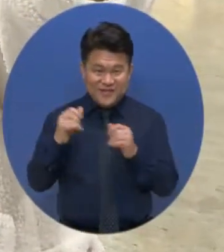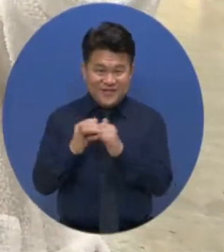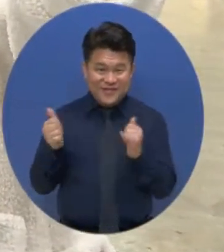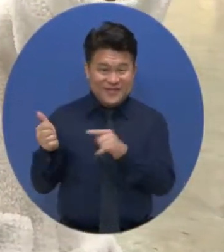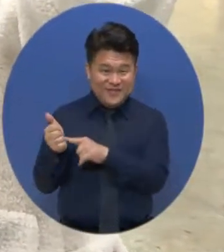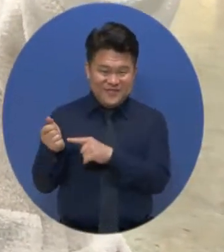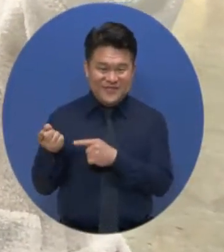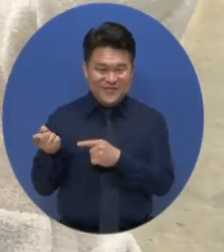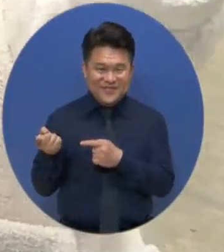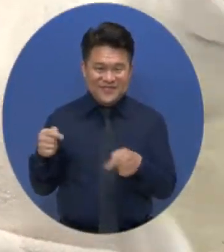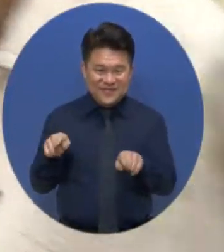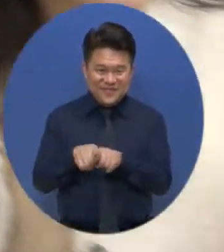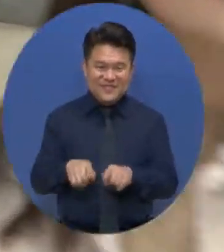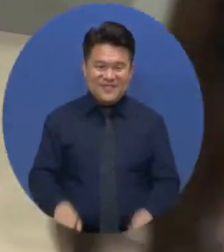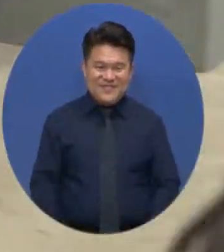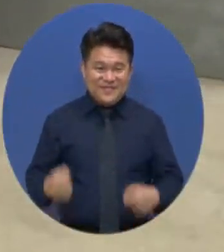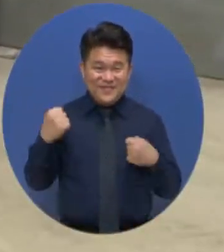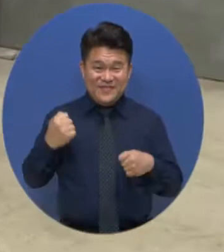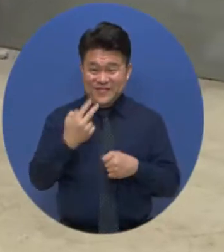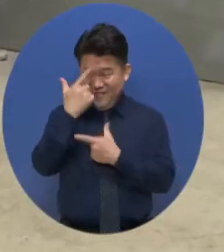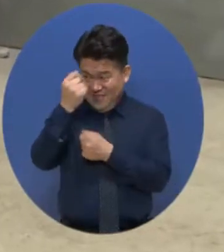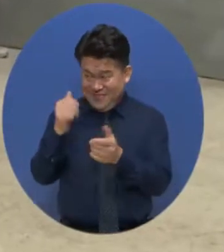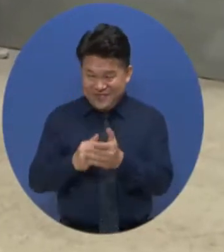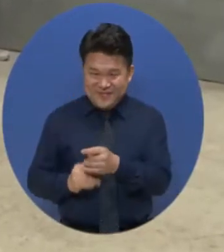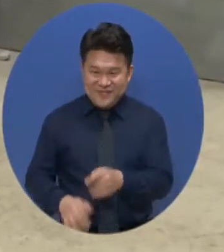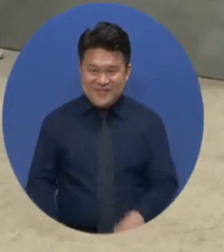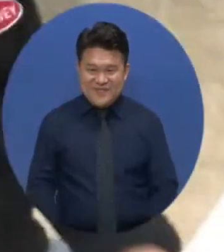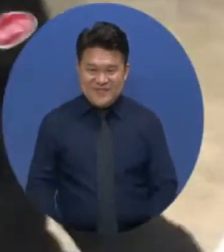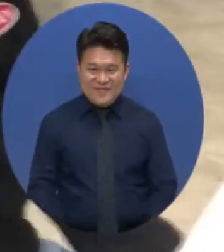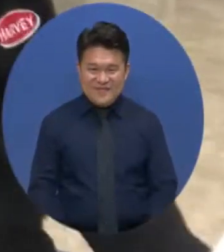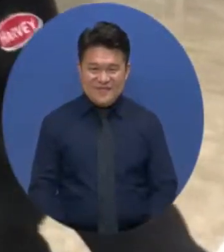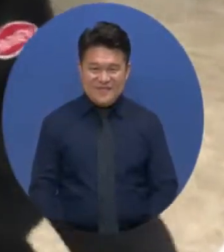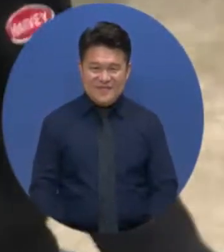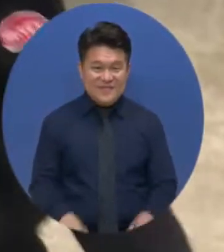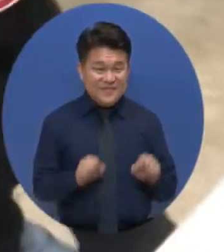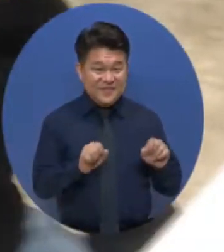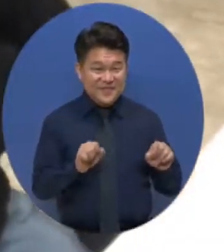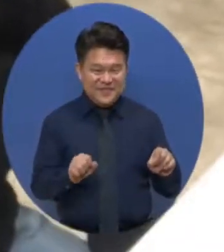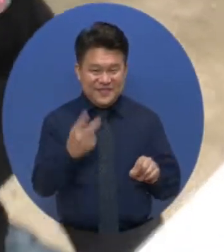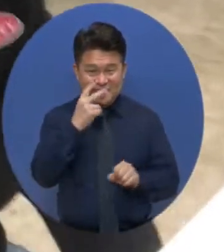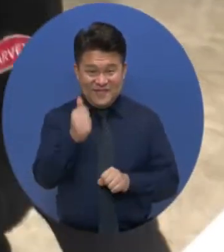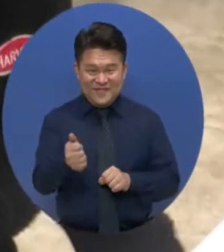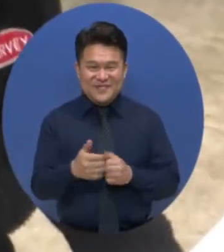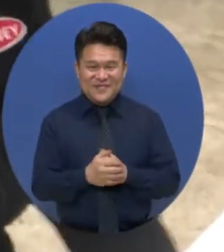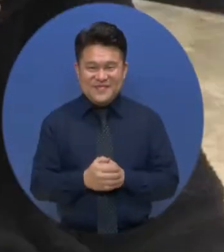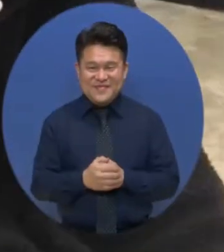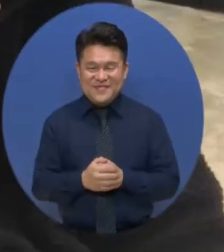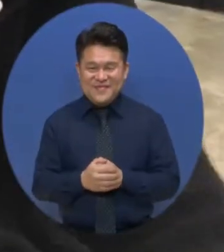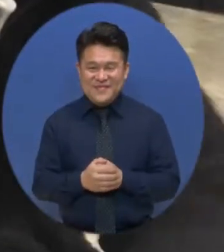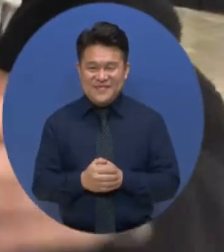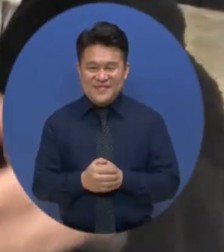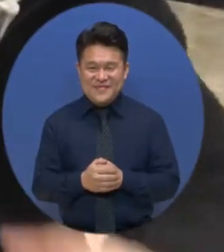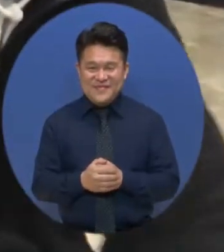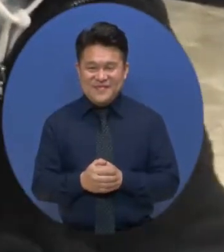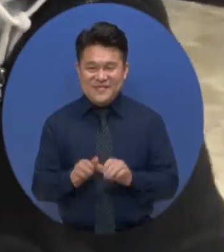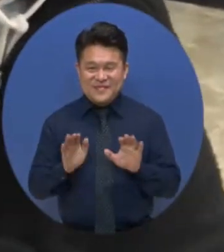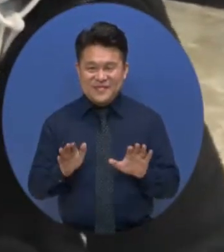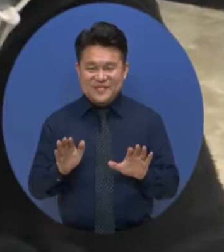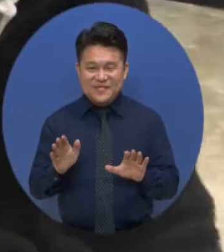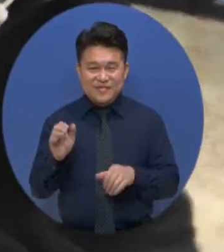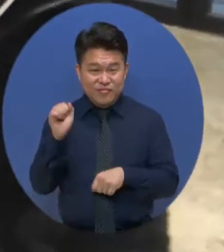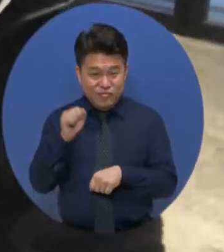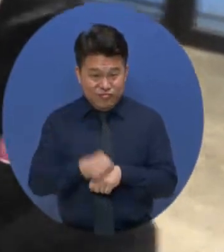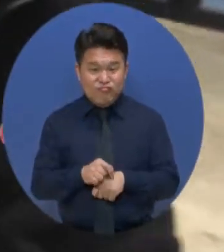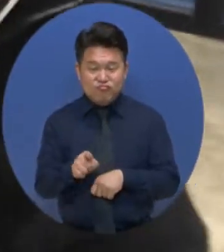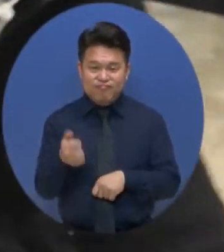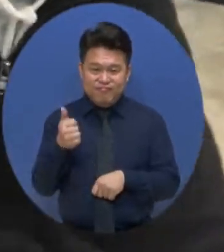이소민 배우님이랑 같이 연기 호흡을 맞춰봤고요. 네, 안녕하세요 감독님. 오늘 근데 너무